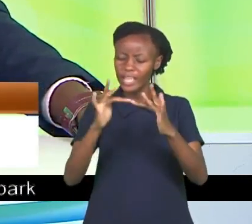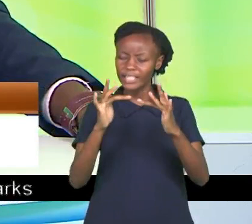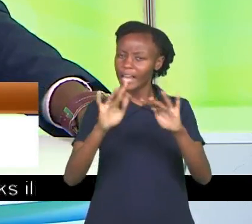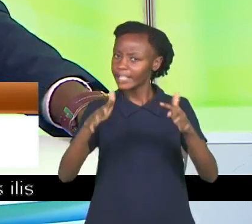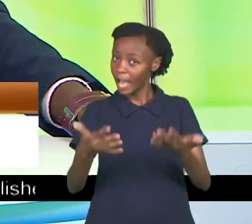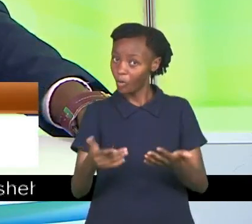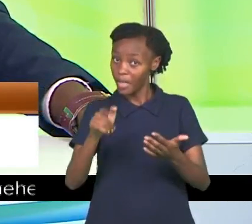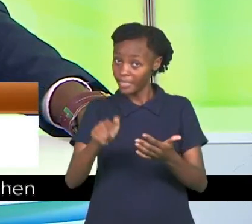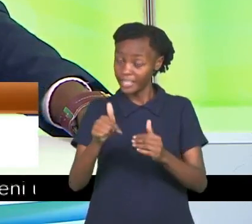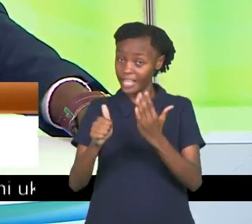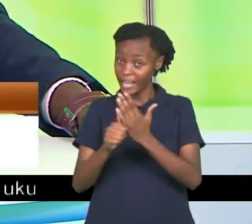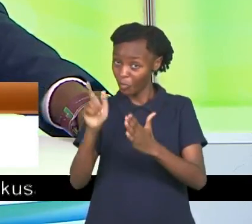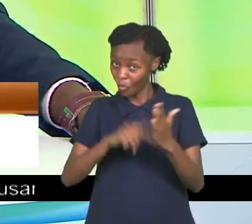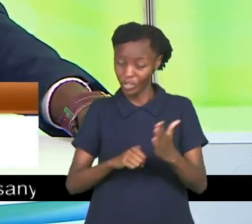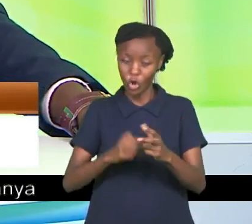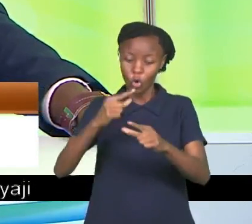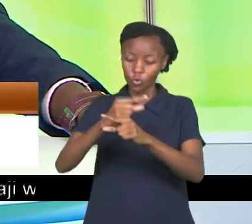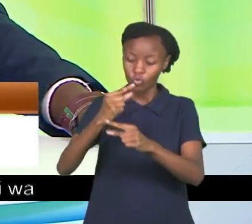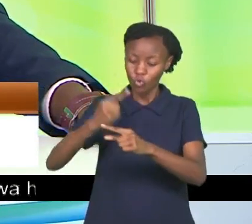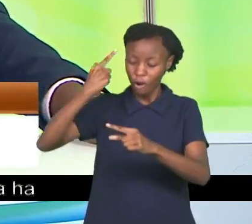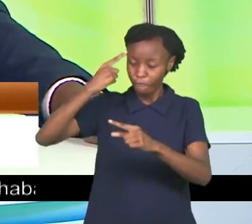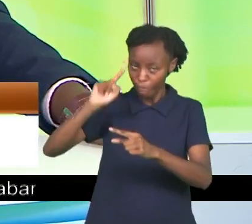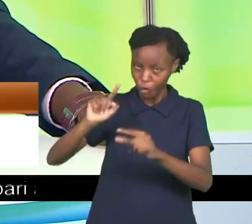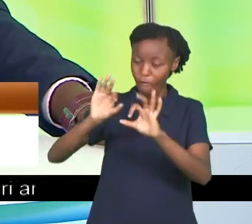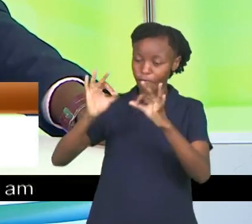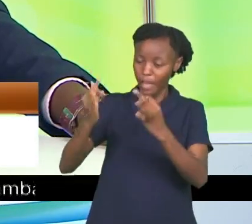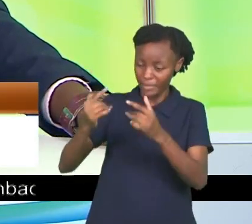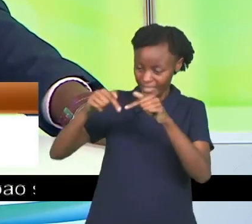programu kwa jina Google for Families pia unalenga kuwasaidia watoto